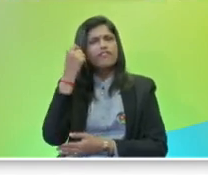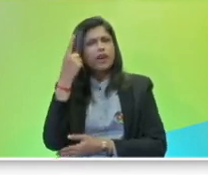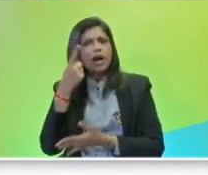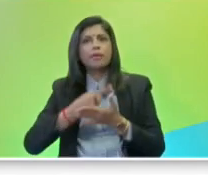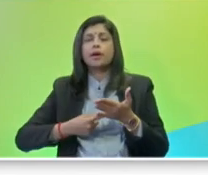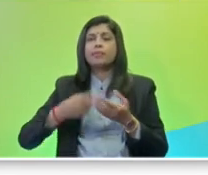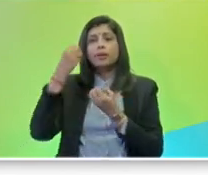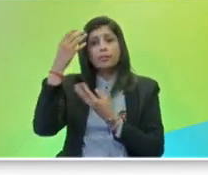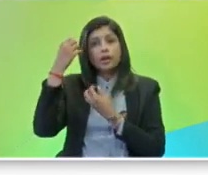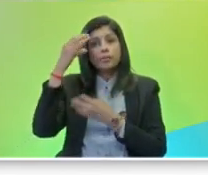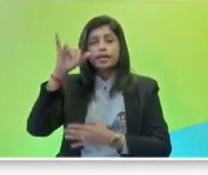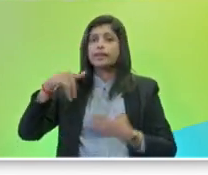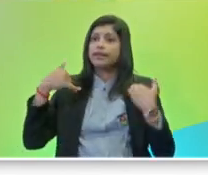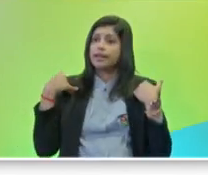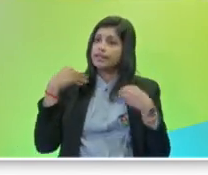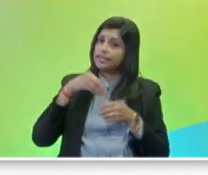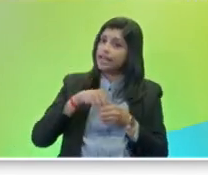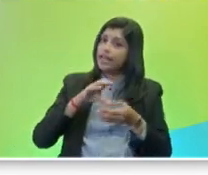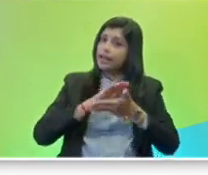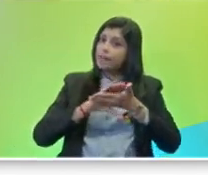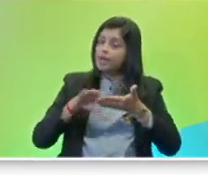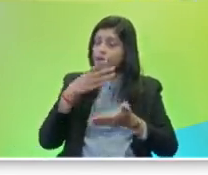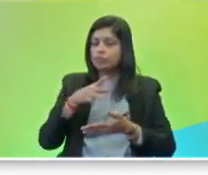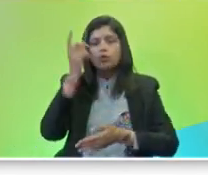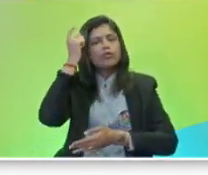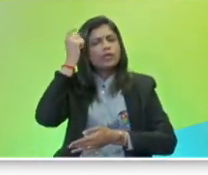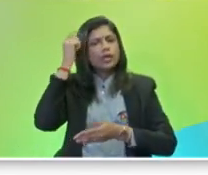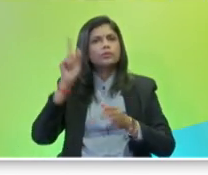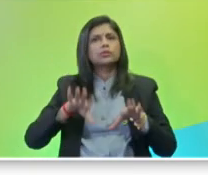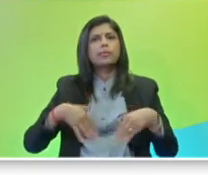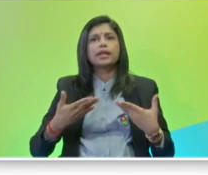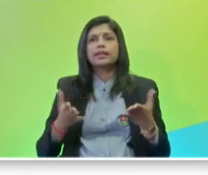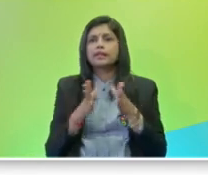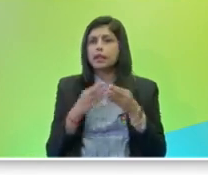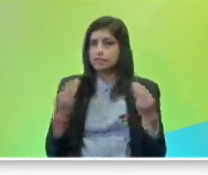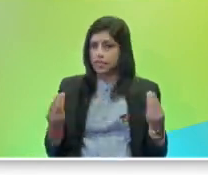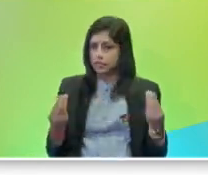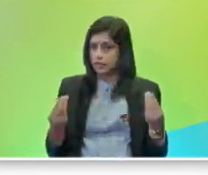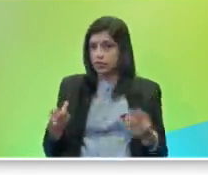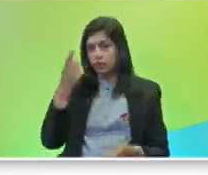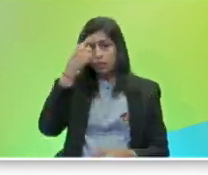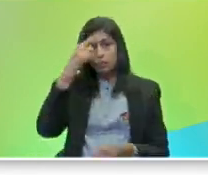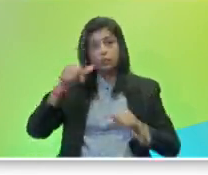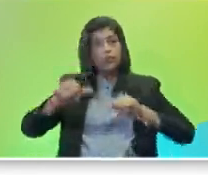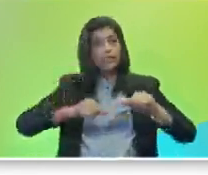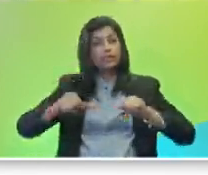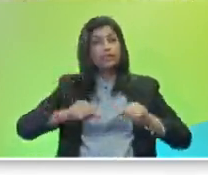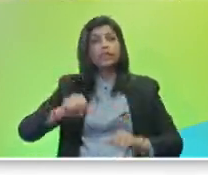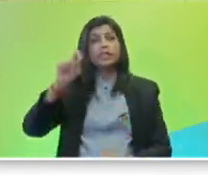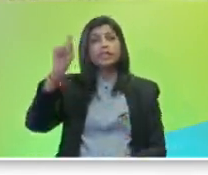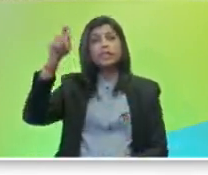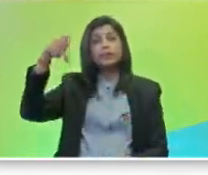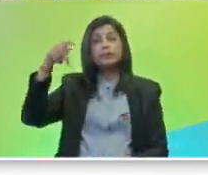dan mereka cube untuk selesaikan untuk penguasaan yang berbeda